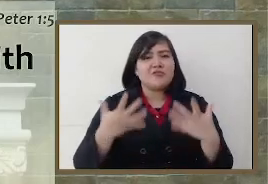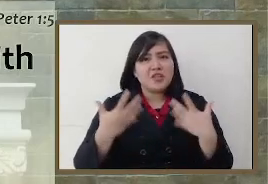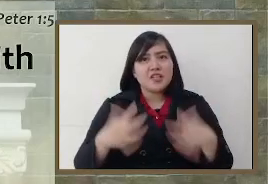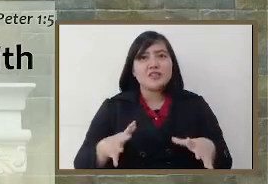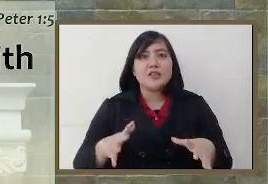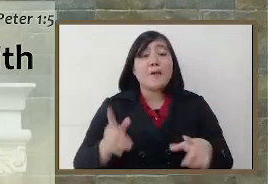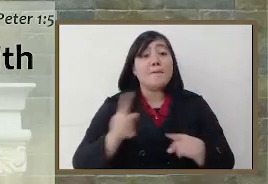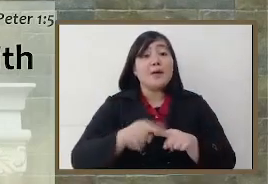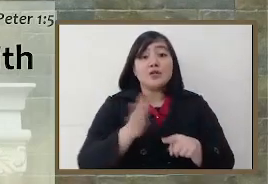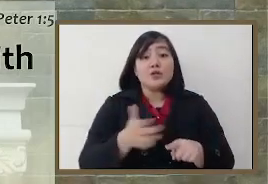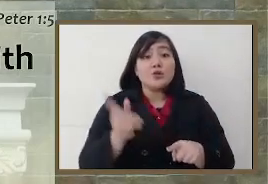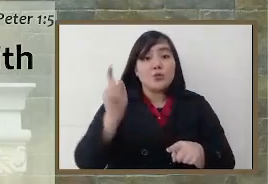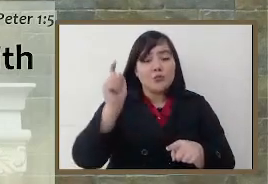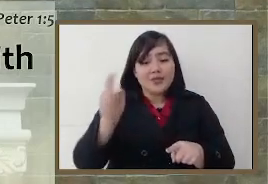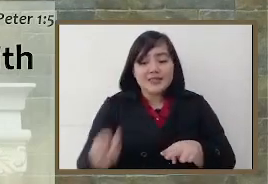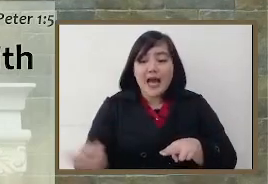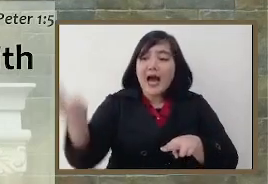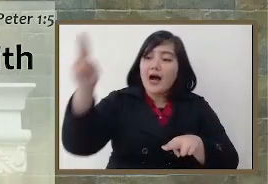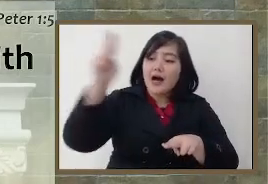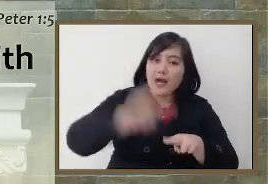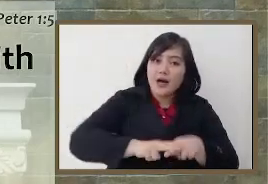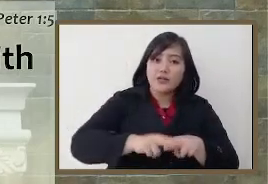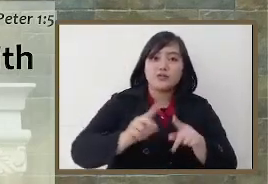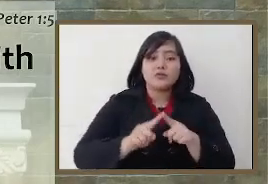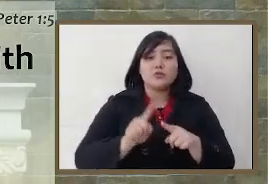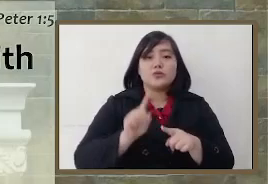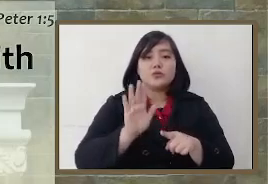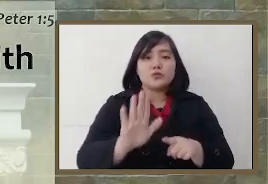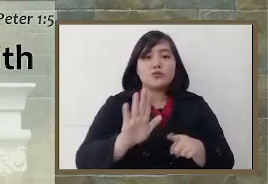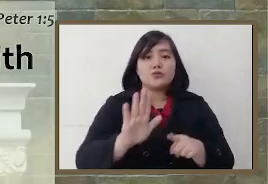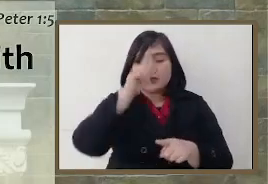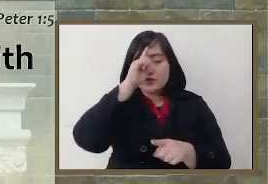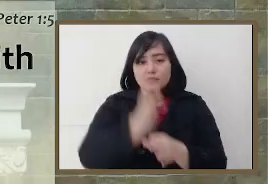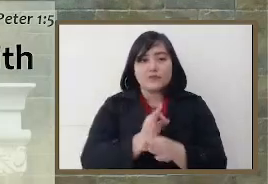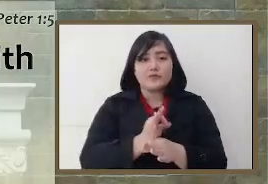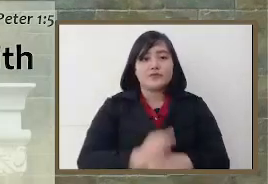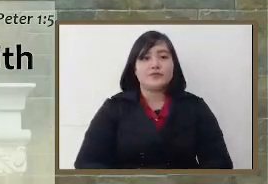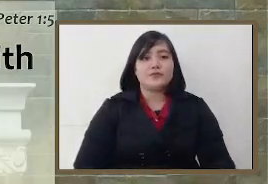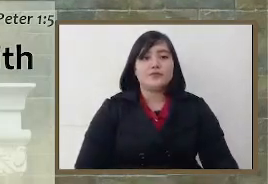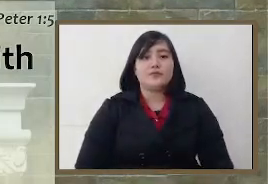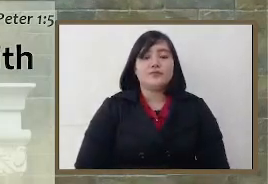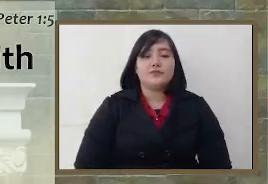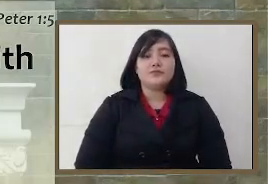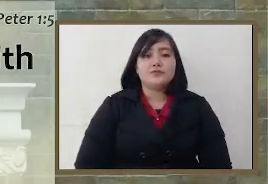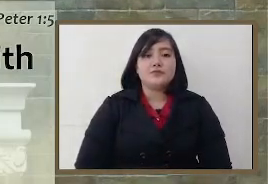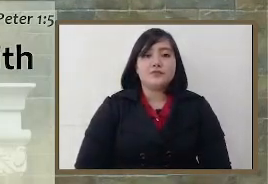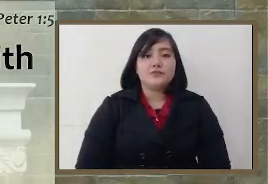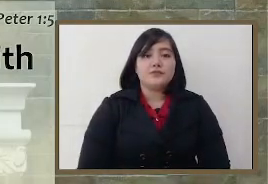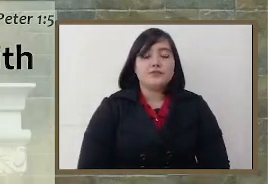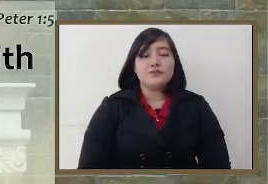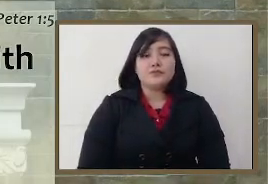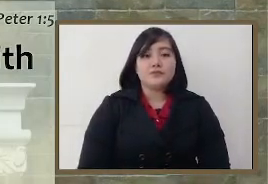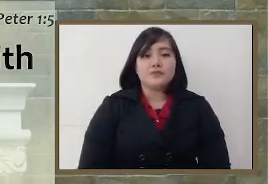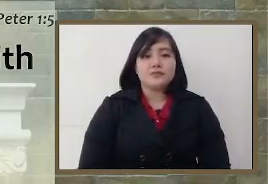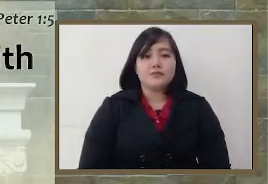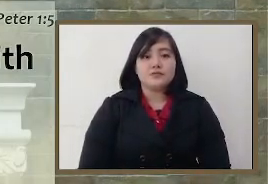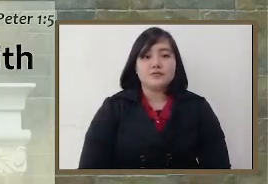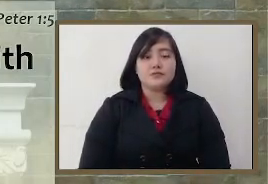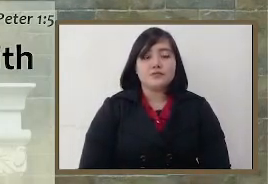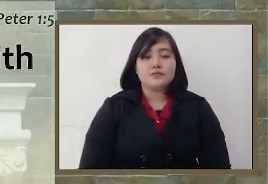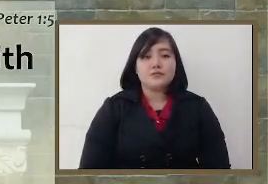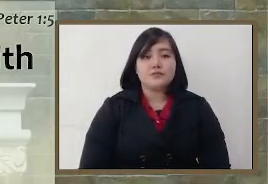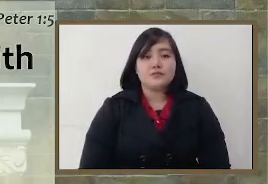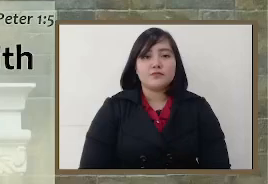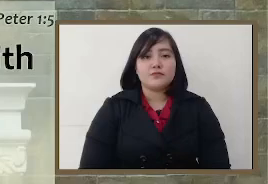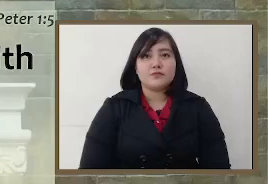your faith. Now, kapag ligtas ka na, wala na, hindi na mawawala ho yun. But you have to add something.